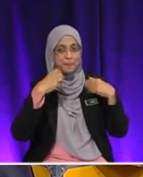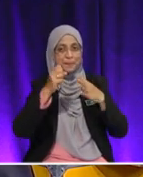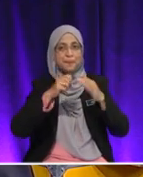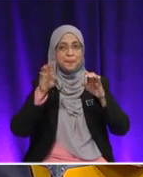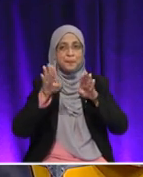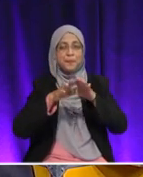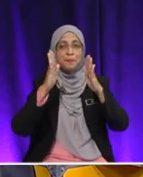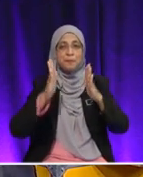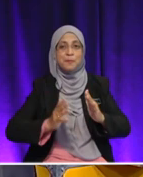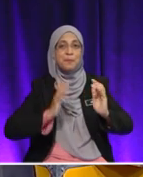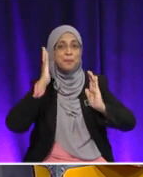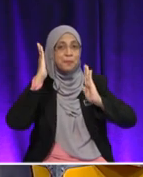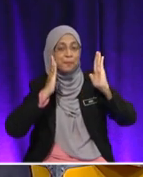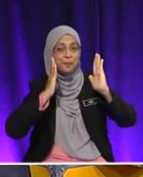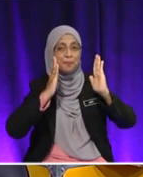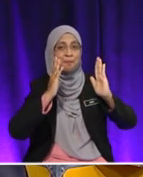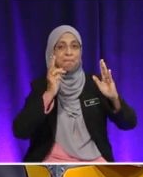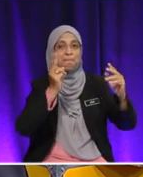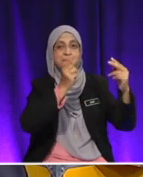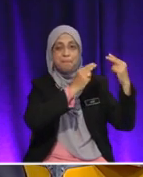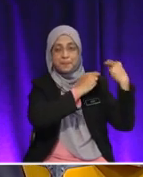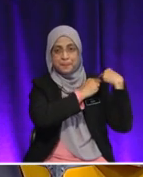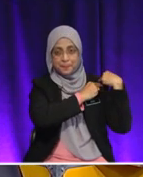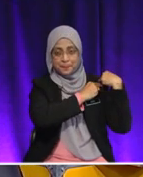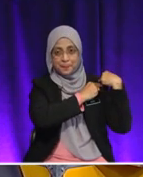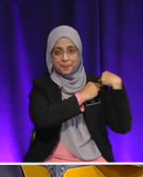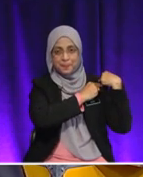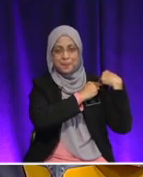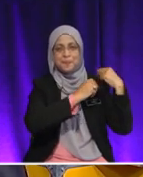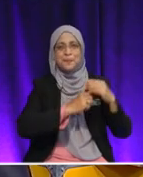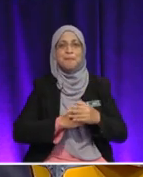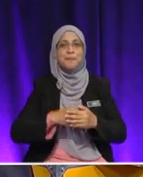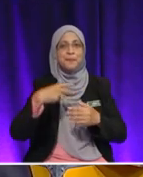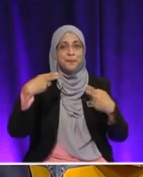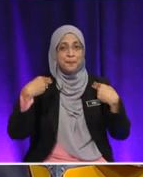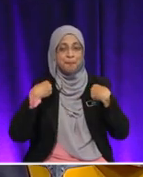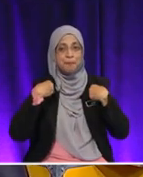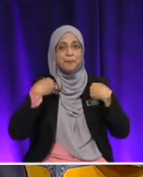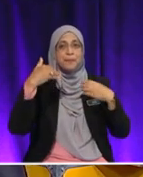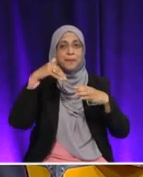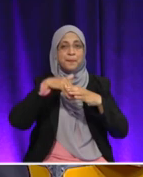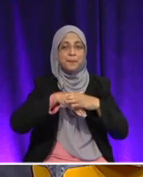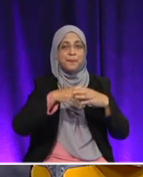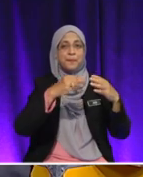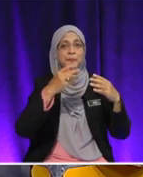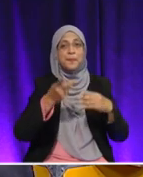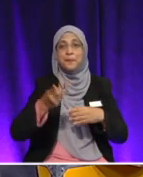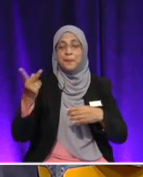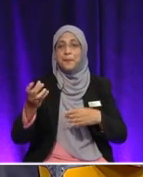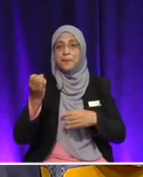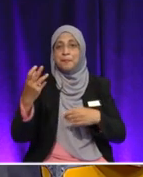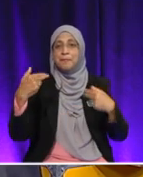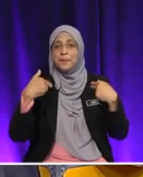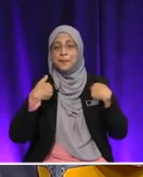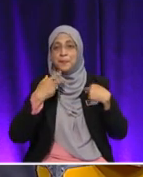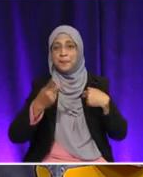perlu menjelaskan cuka itu merupakan tanggung jawab ada dalam perkara berapa siapa boleh